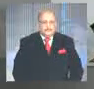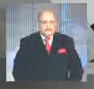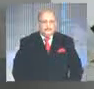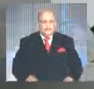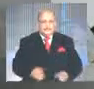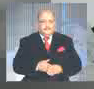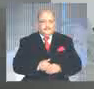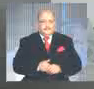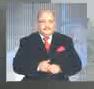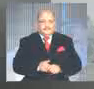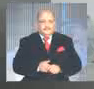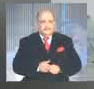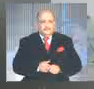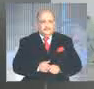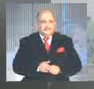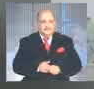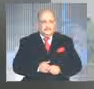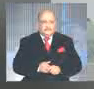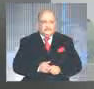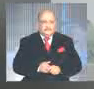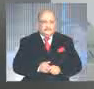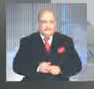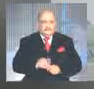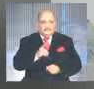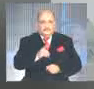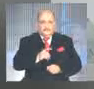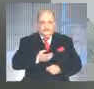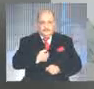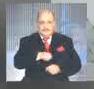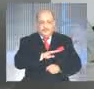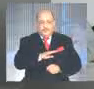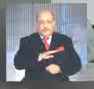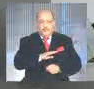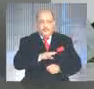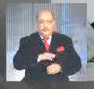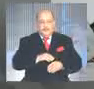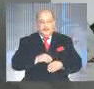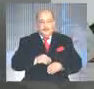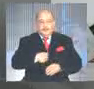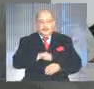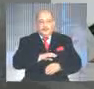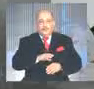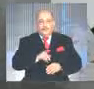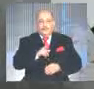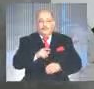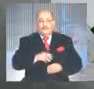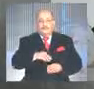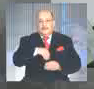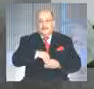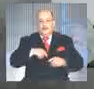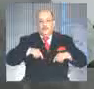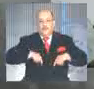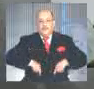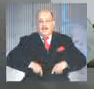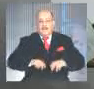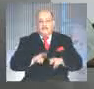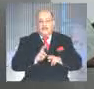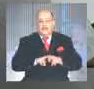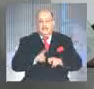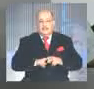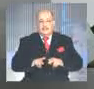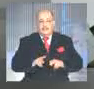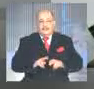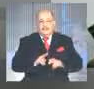الآن كان فيها تفاعل كبير مع المواطنين وعلى المجتمع المدني ستمكننا من